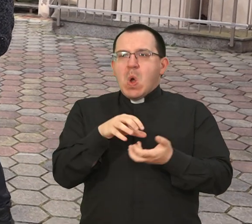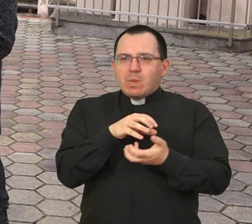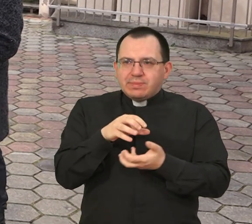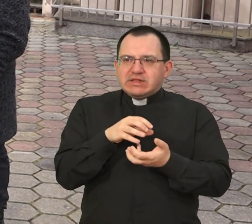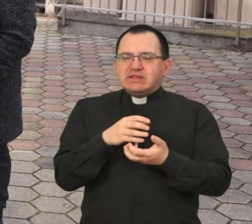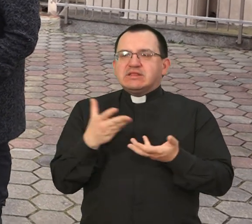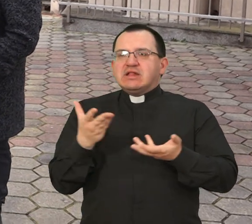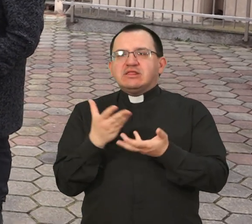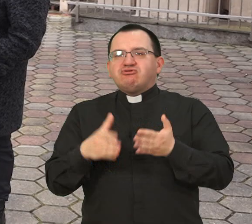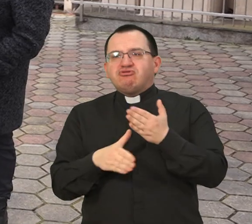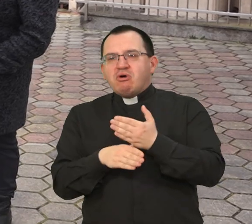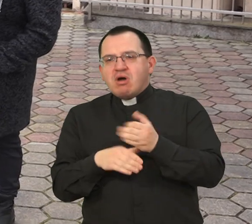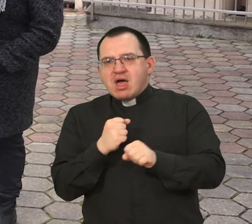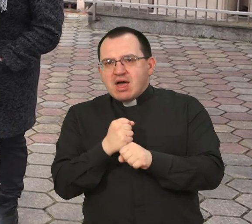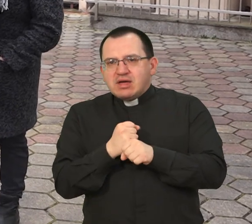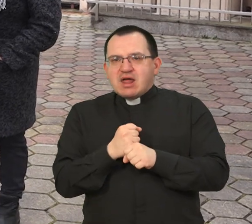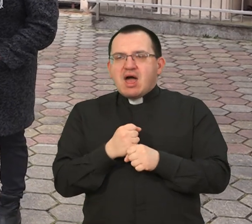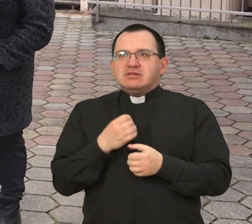za to što radite, kad